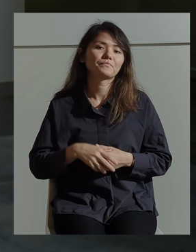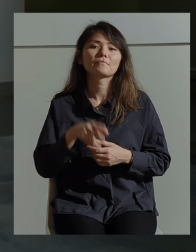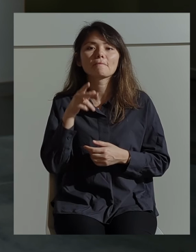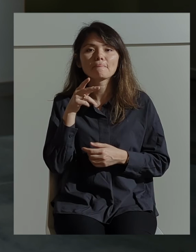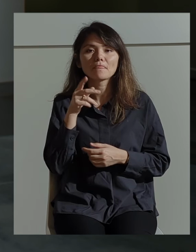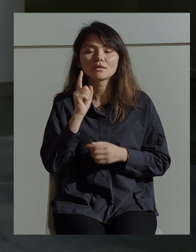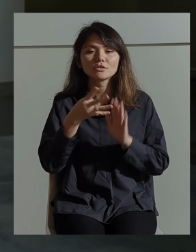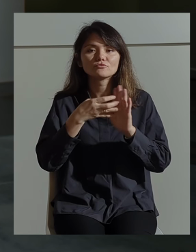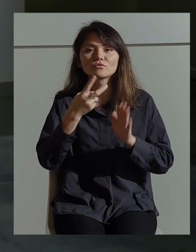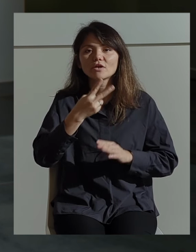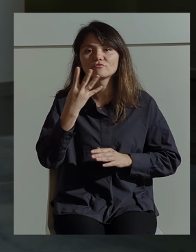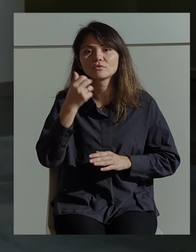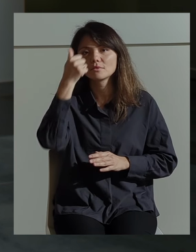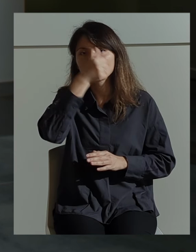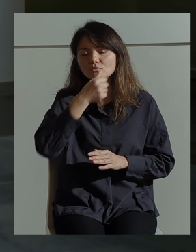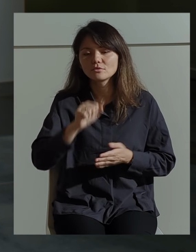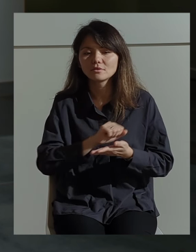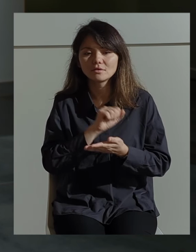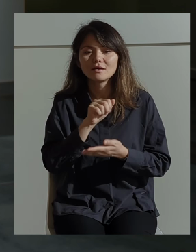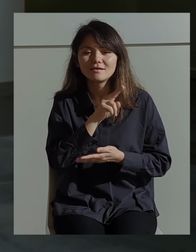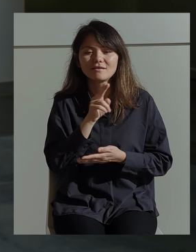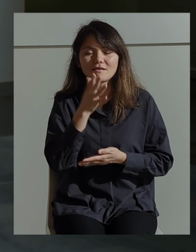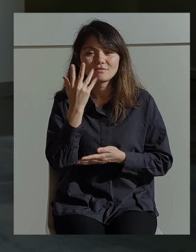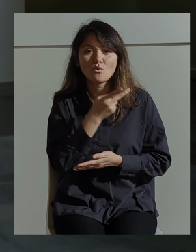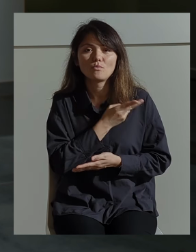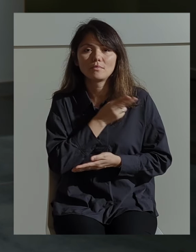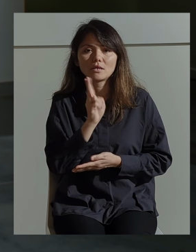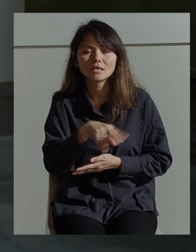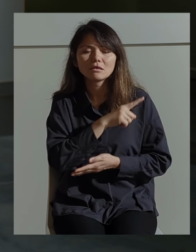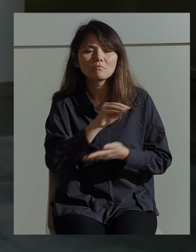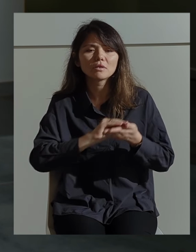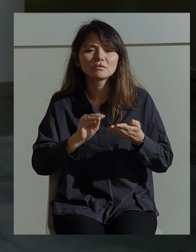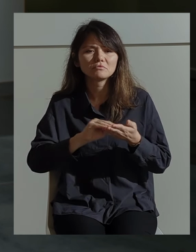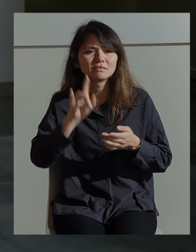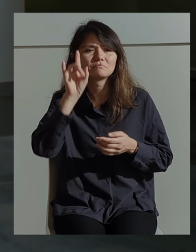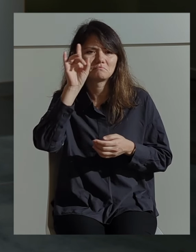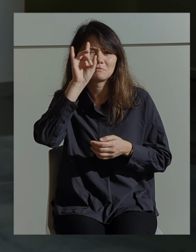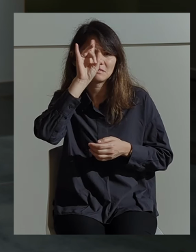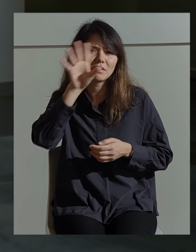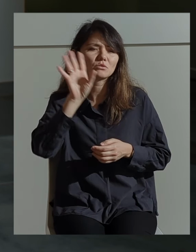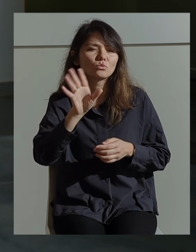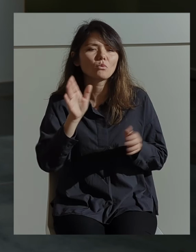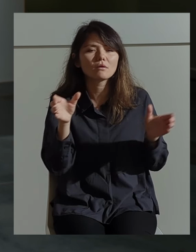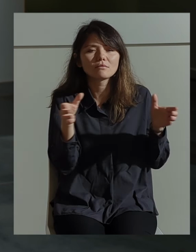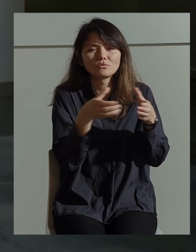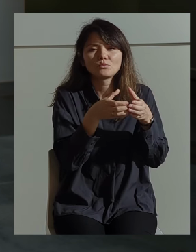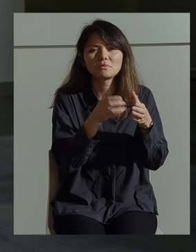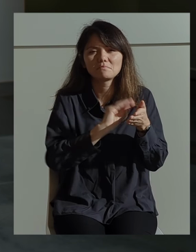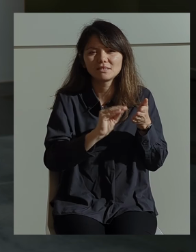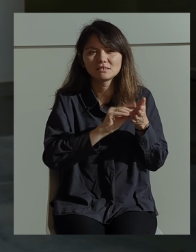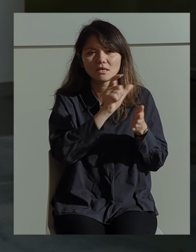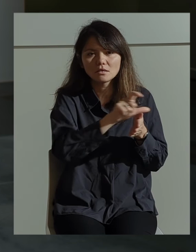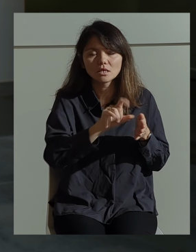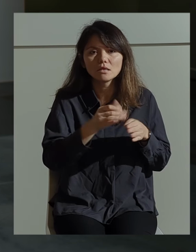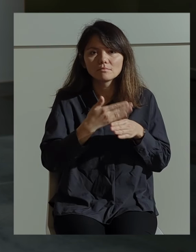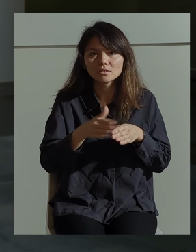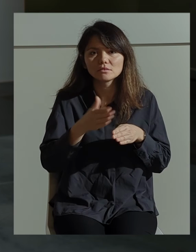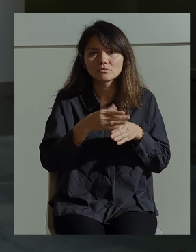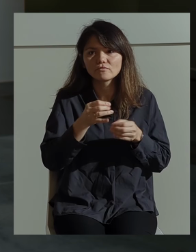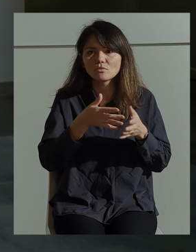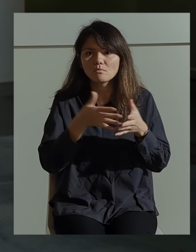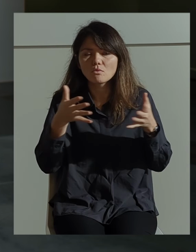1924 году летом когда он умирает его произведения были известны лишь очень небольшому кругу писателей и со временем всё больше и